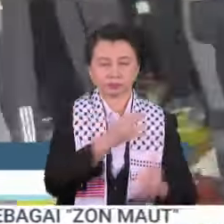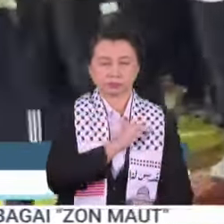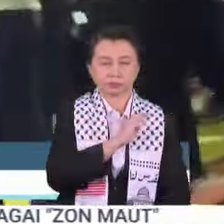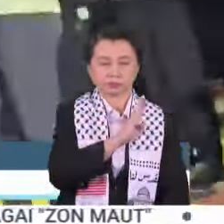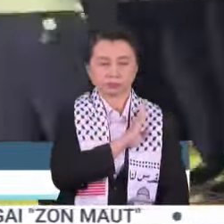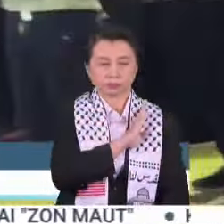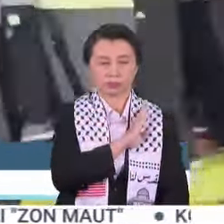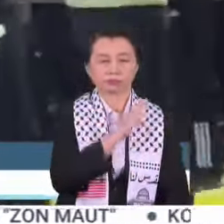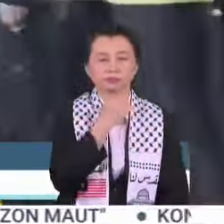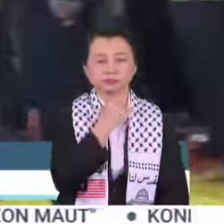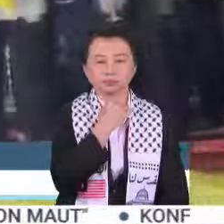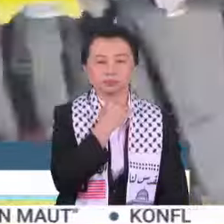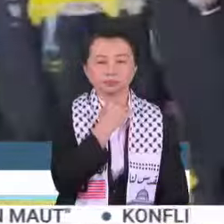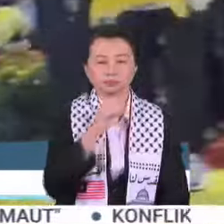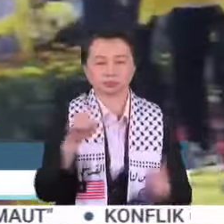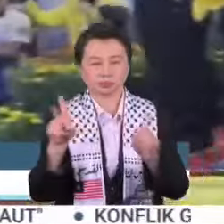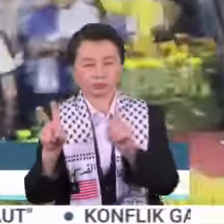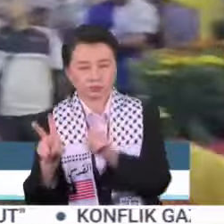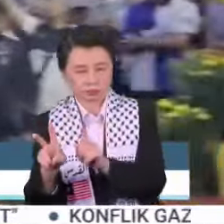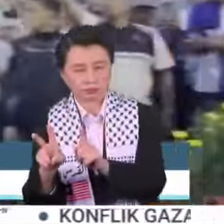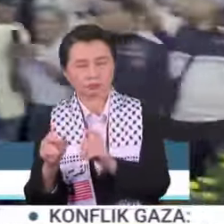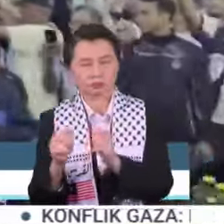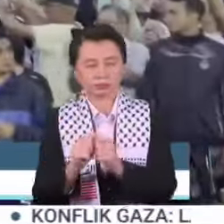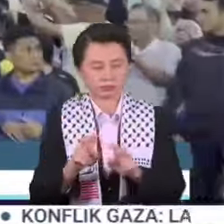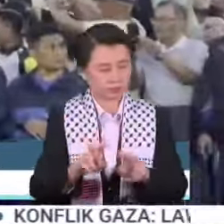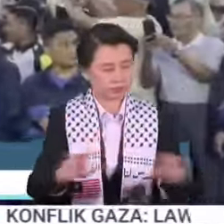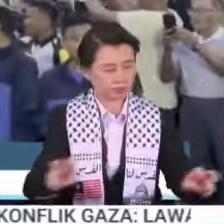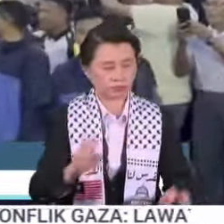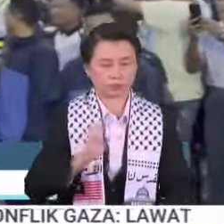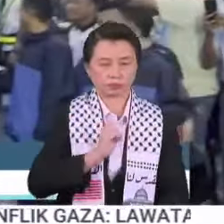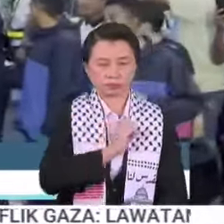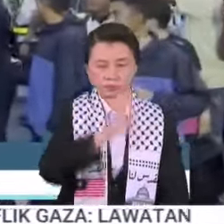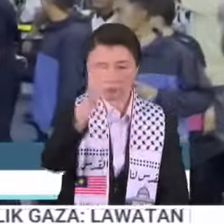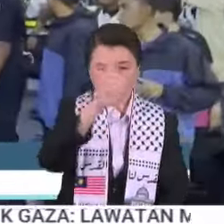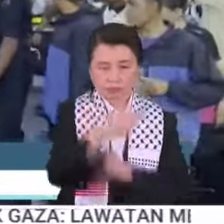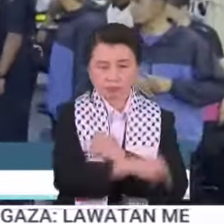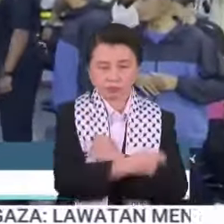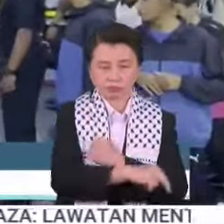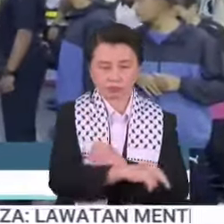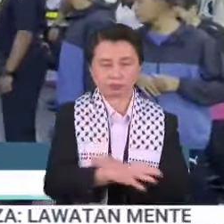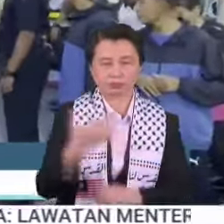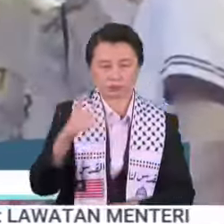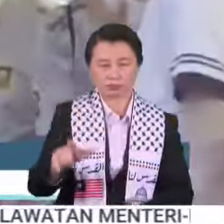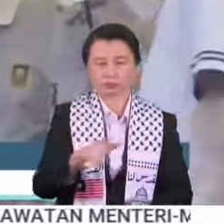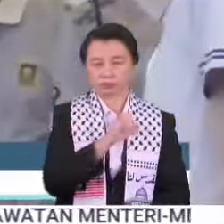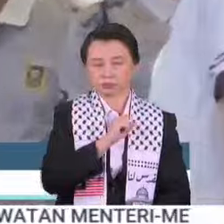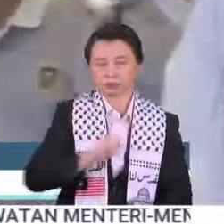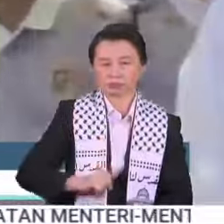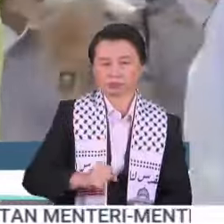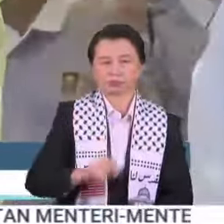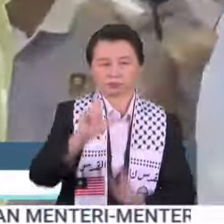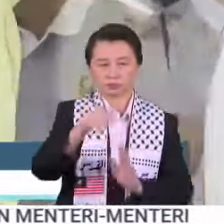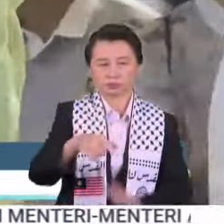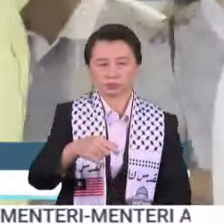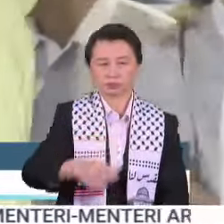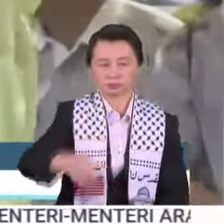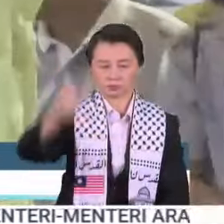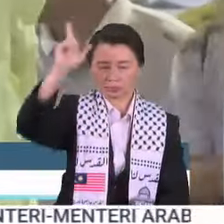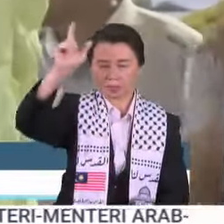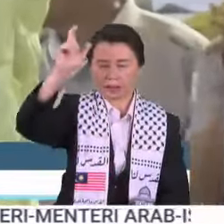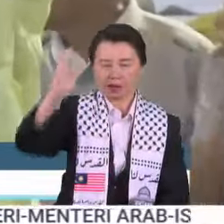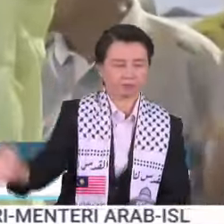Besar Datuk Seri Saarani Mohamad bersama barisan Exco Kerajaan Negeri. Sultan Nazrin kemudian berkenan melepaskan peserta